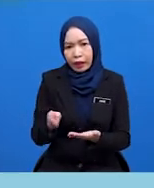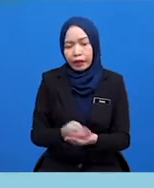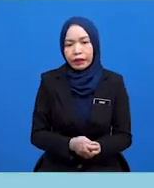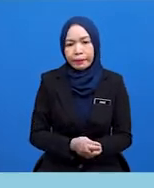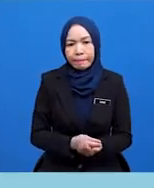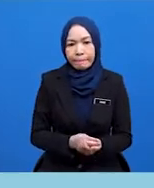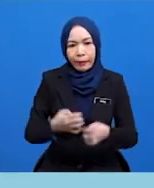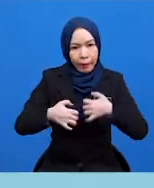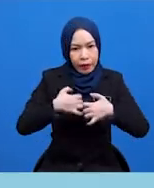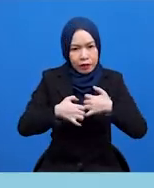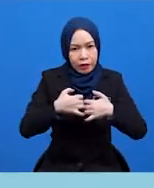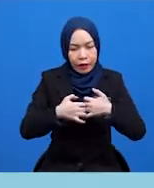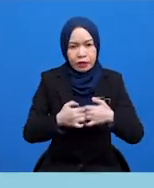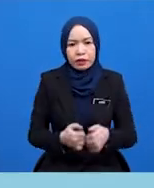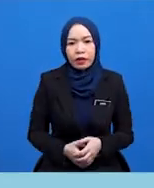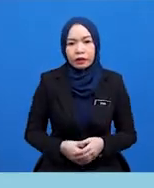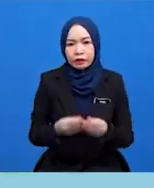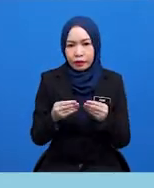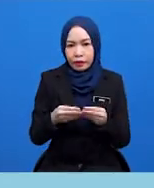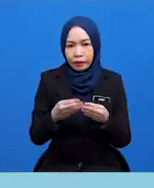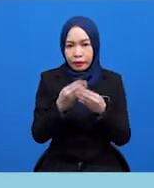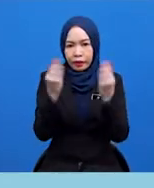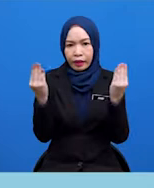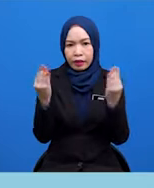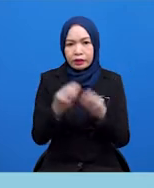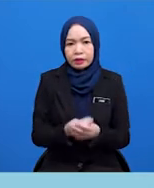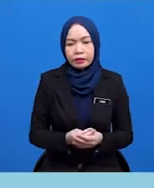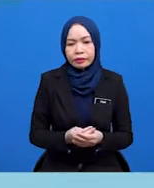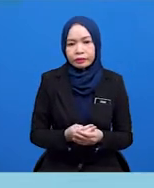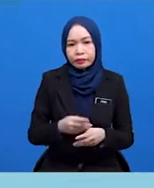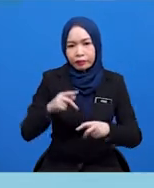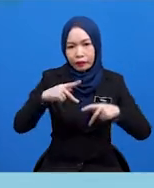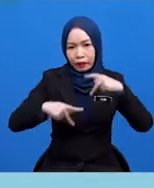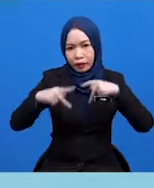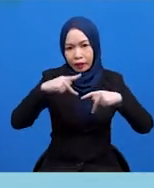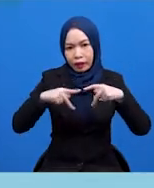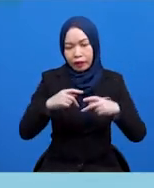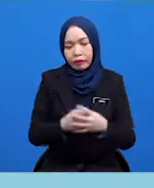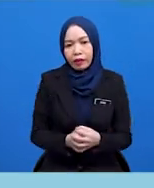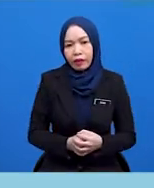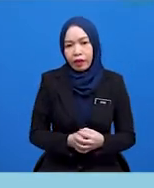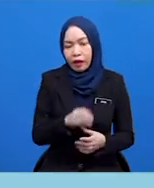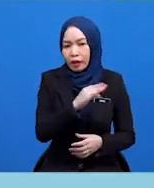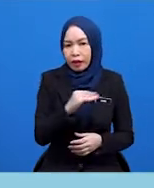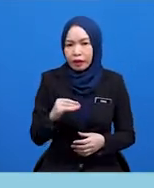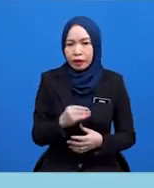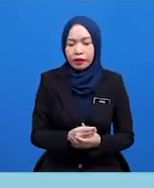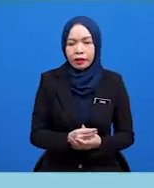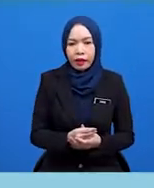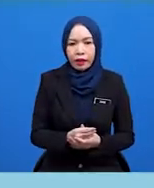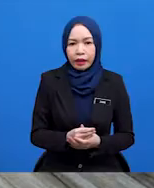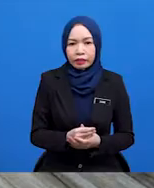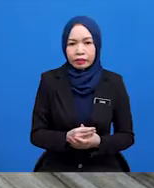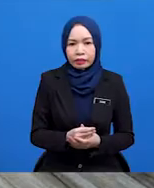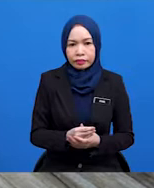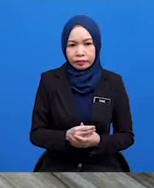jentera, baja kimia, racun serangga dan untuk membayar kos pengangkutan dan